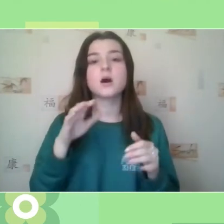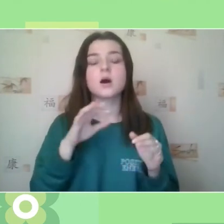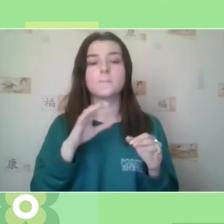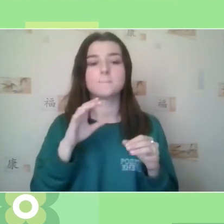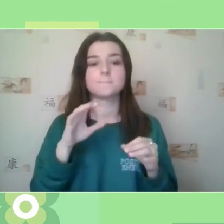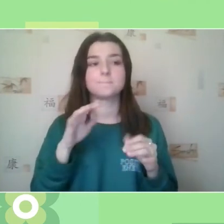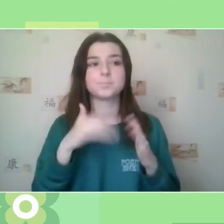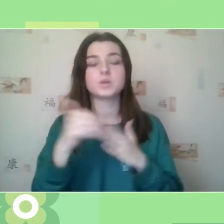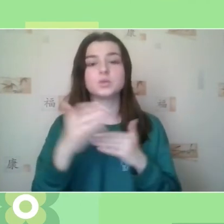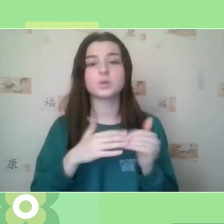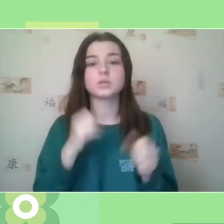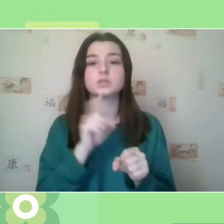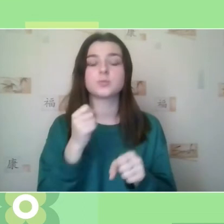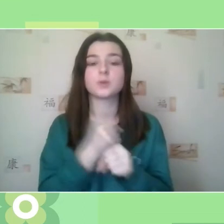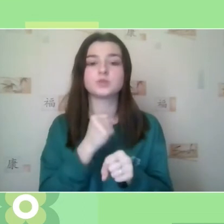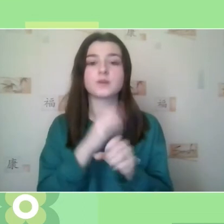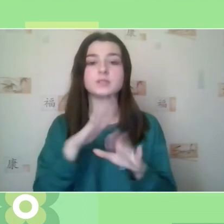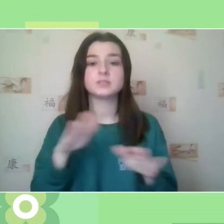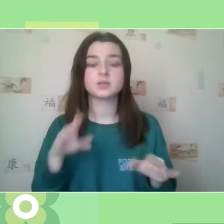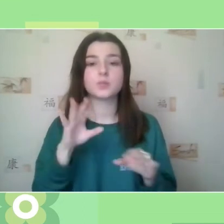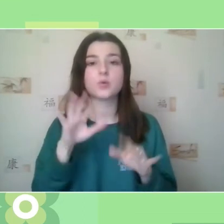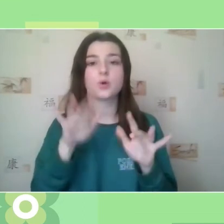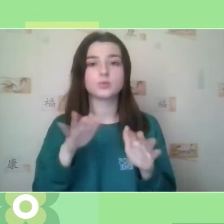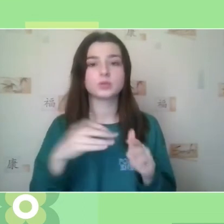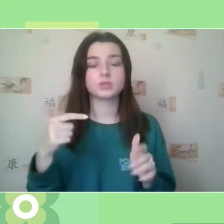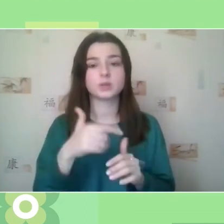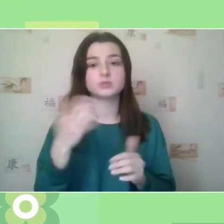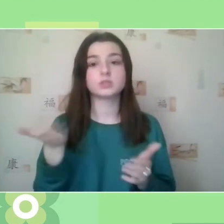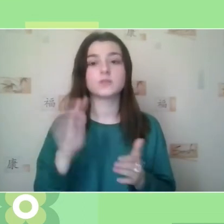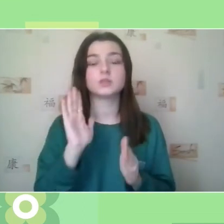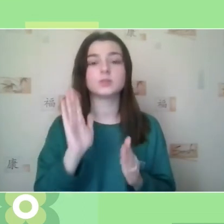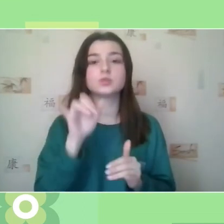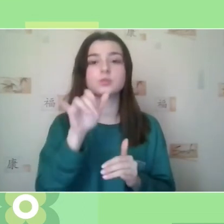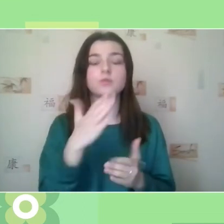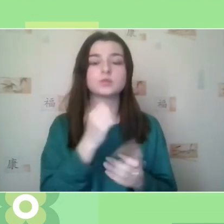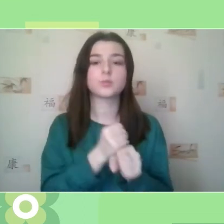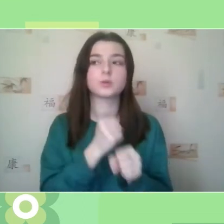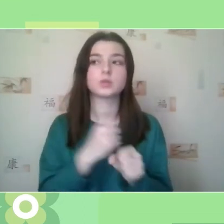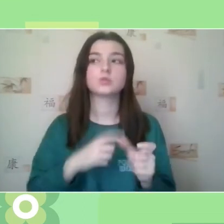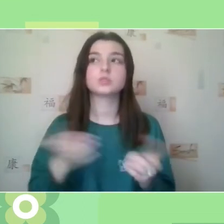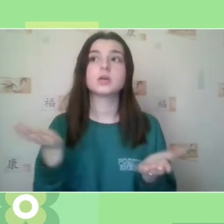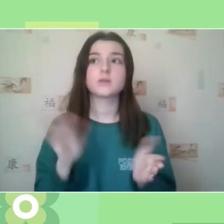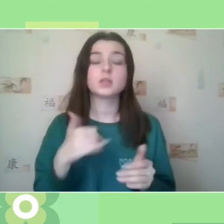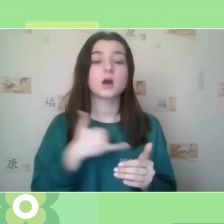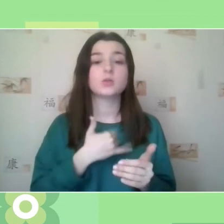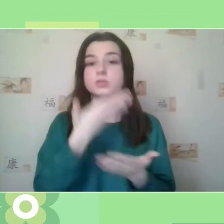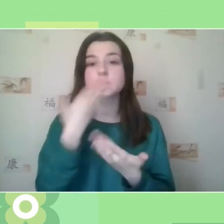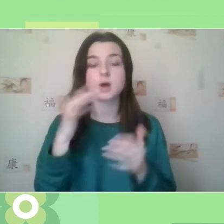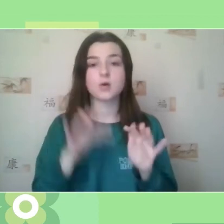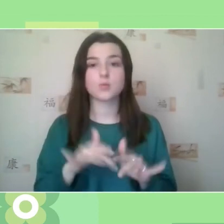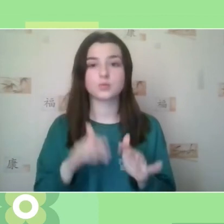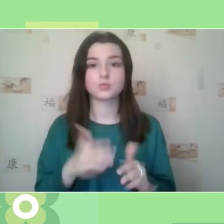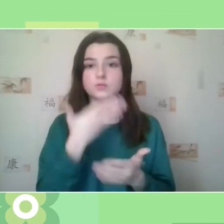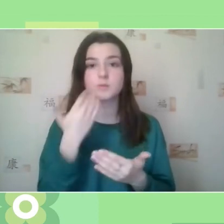комп'ютерній грамотності. І вони кажуть, давайте будемо робити у вас курси в Гончаренко-центрі. Я кажу, окей, але справа в тім, що у нас нема комп'ютерів, ну,